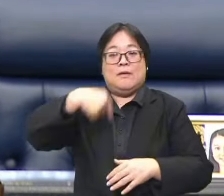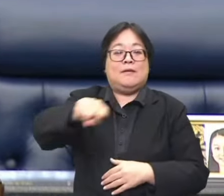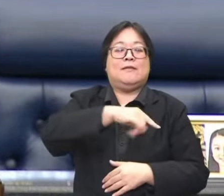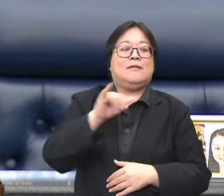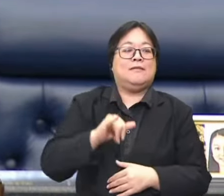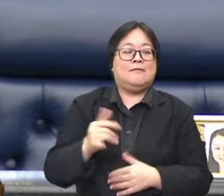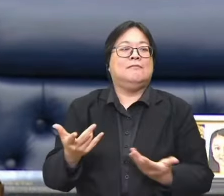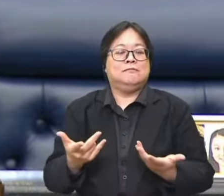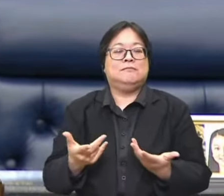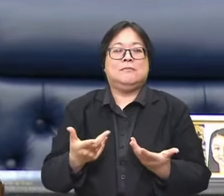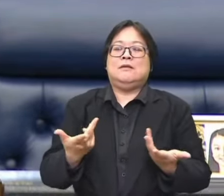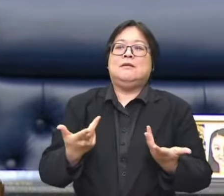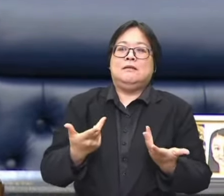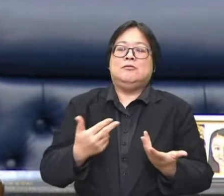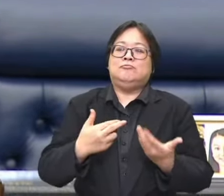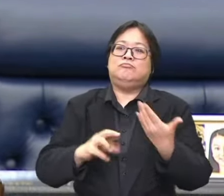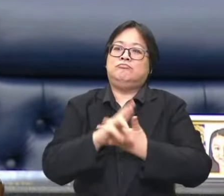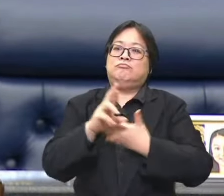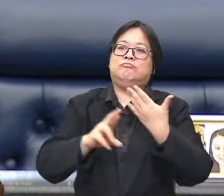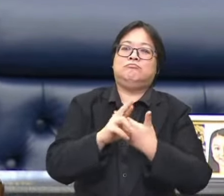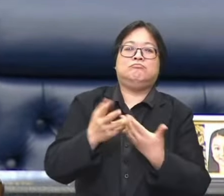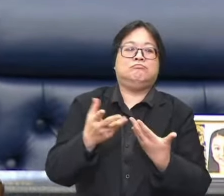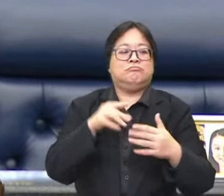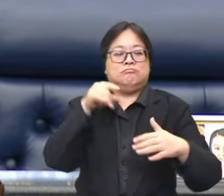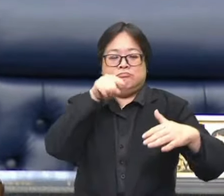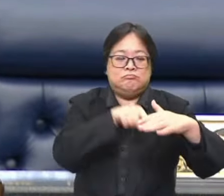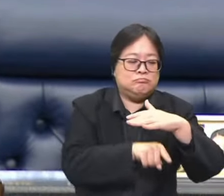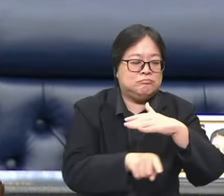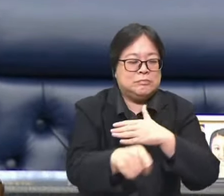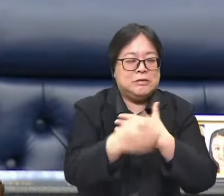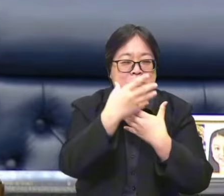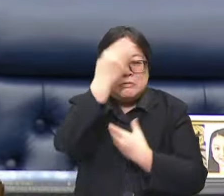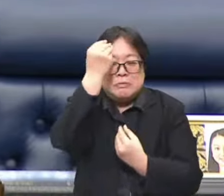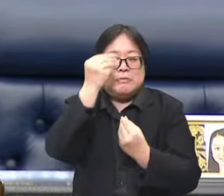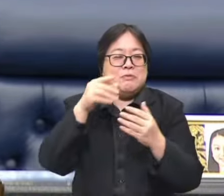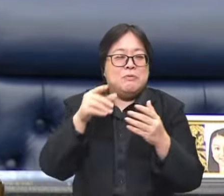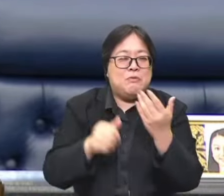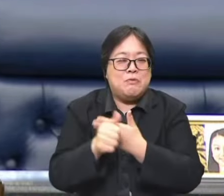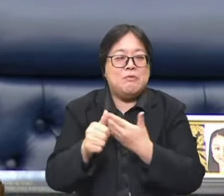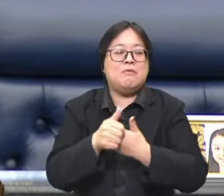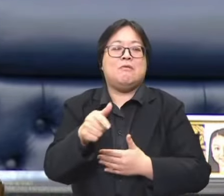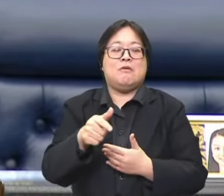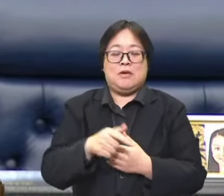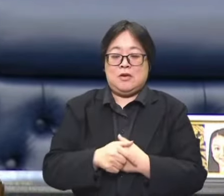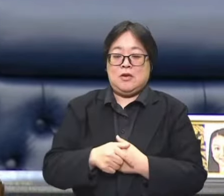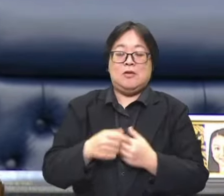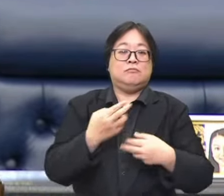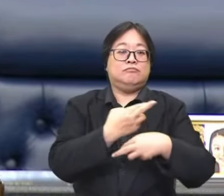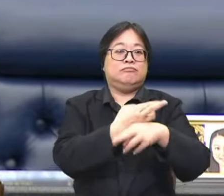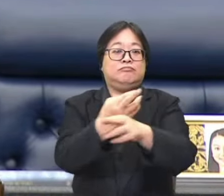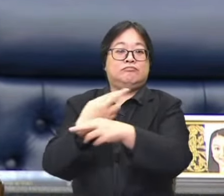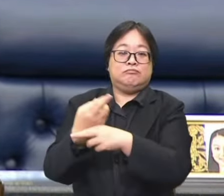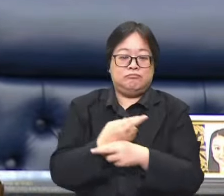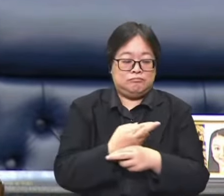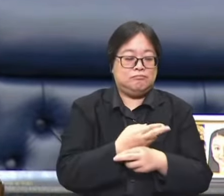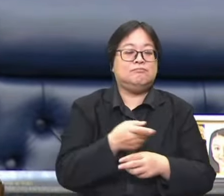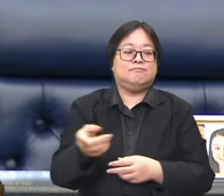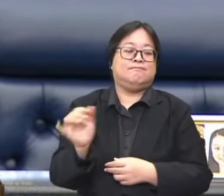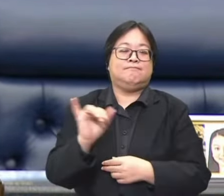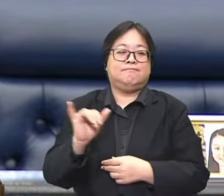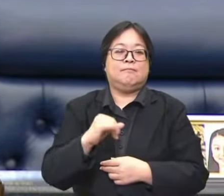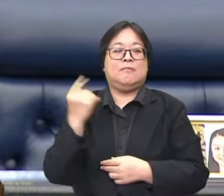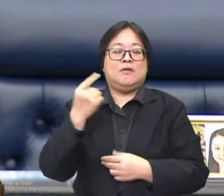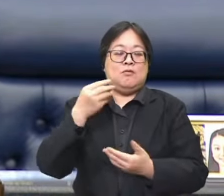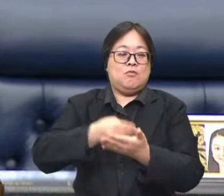turut bergadai nyawa dalam memasuki ruangan sempit dan berbahaya. Malahan kos pembaikan ditanggung juga dalam